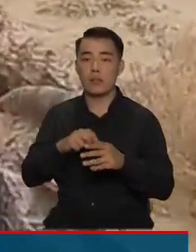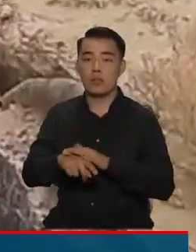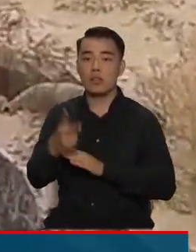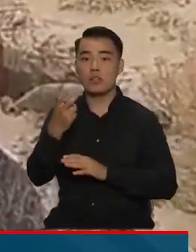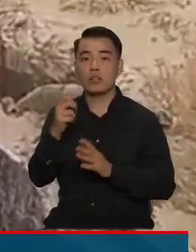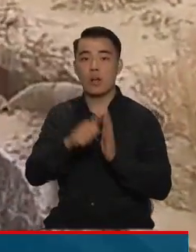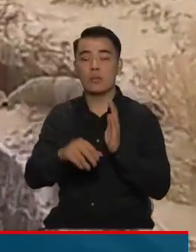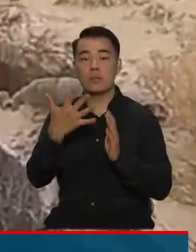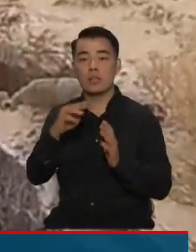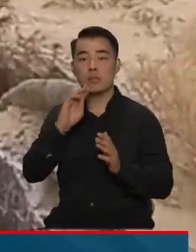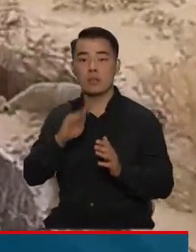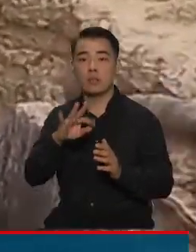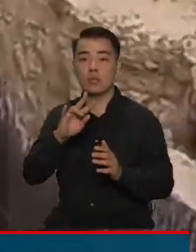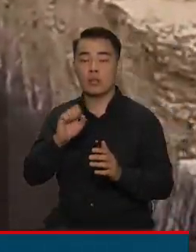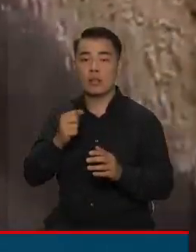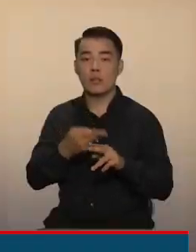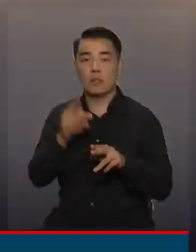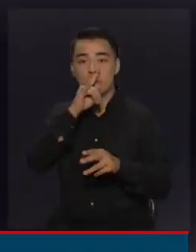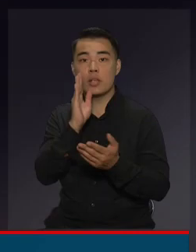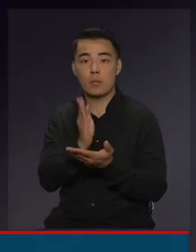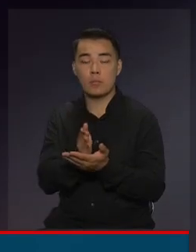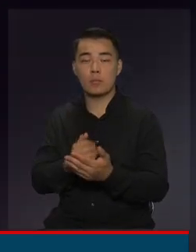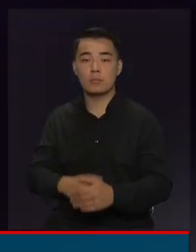265 мың тоннадан астам мұнай қоры бар екен.